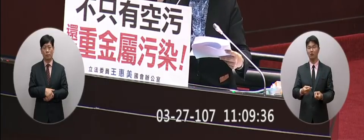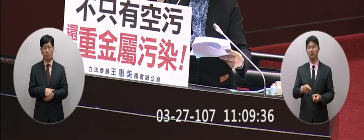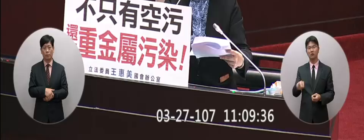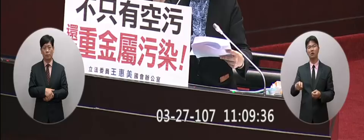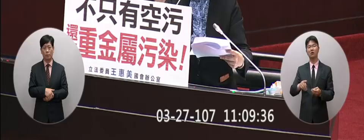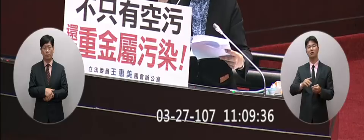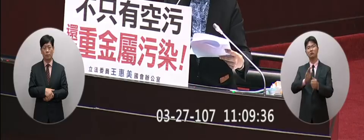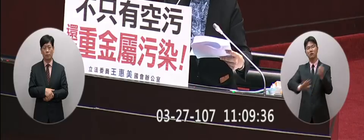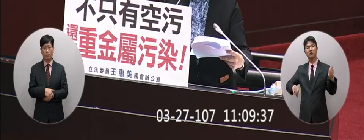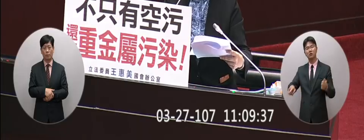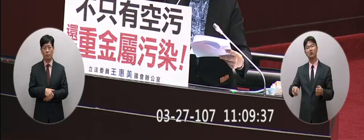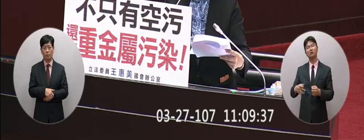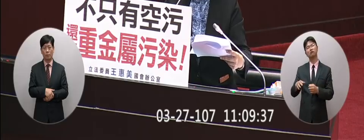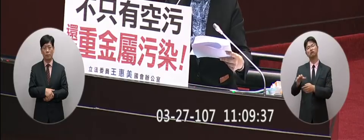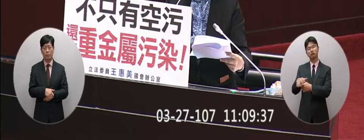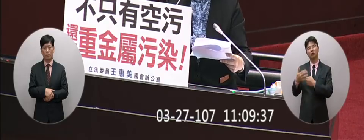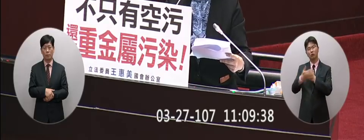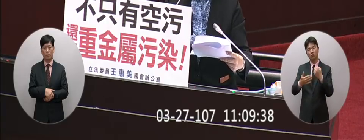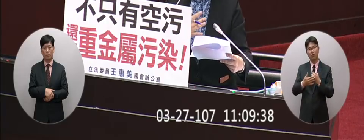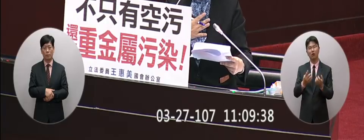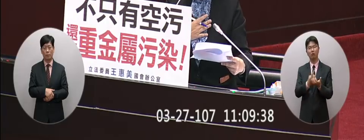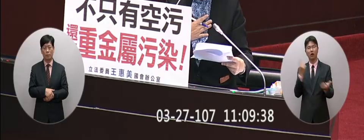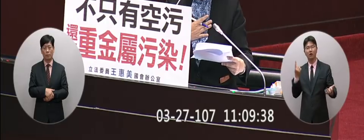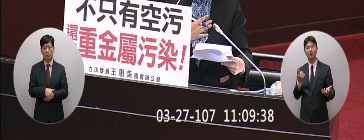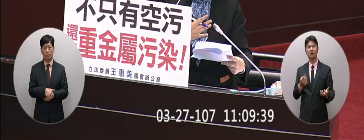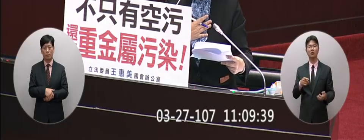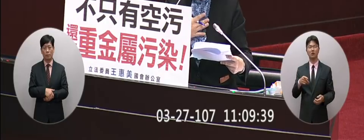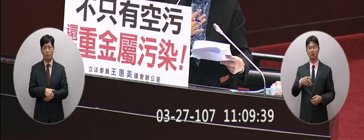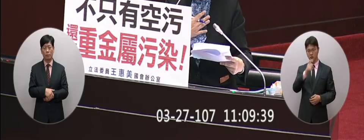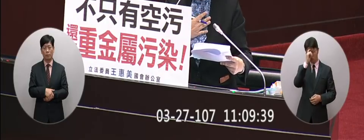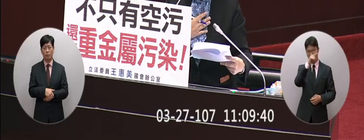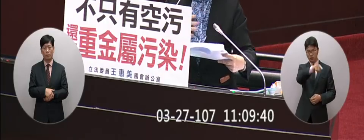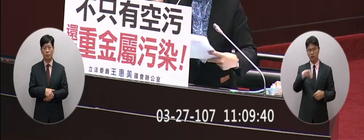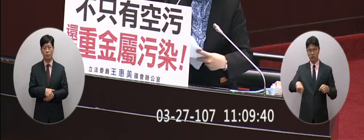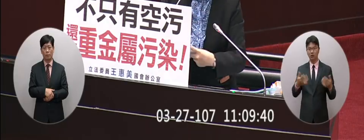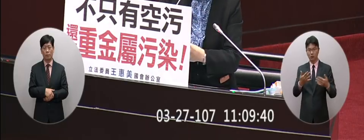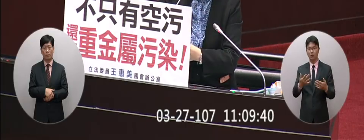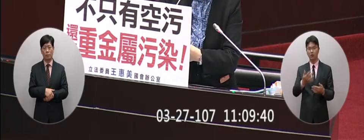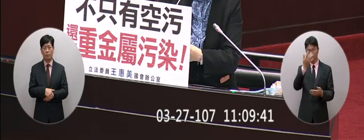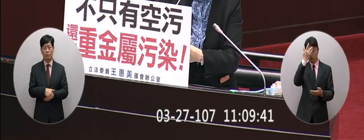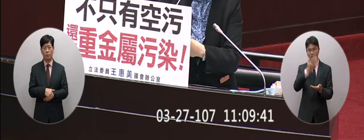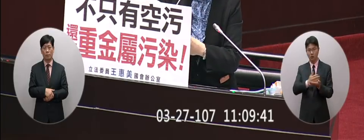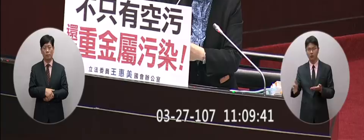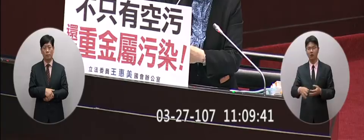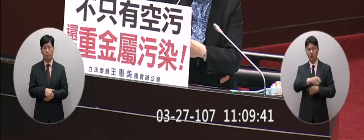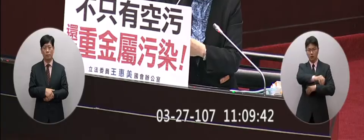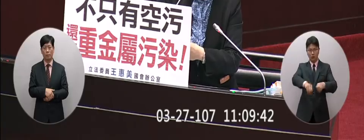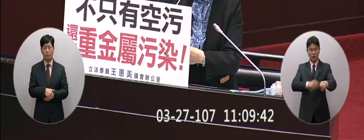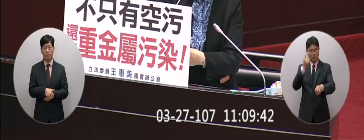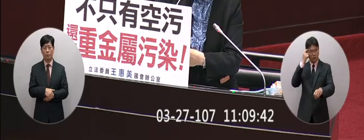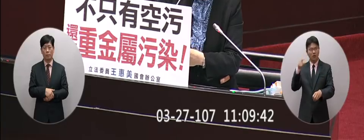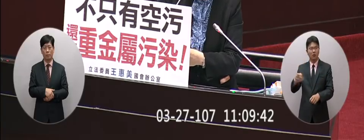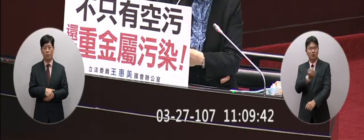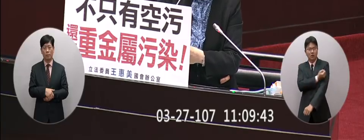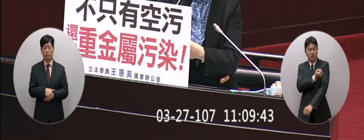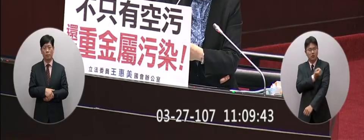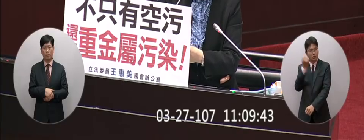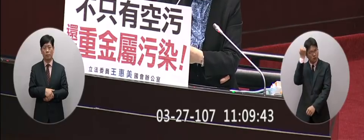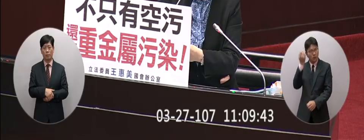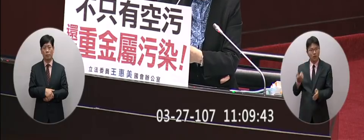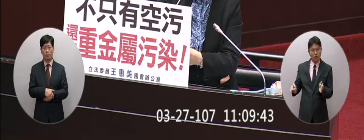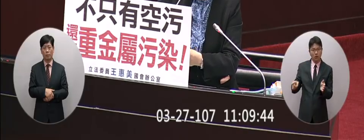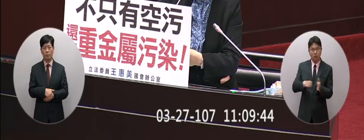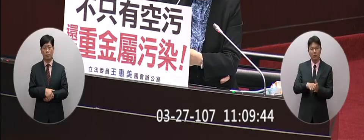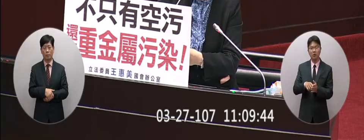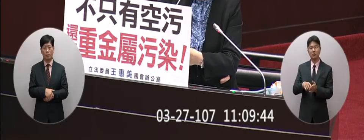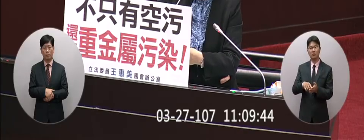分麻烦处理一下，将心比心。我一直讲，这些人很辛苦的，真的一辈子在种蔗蚕，但是